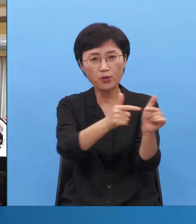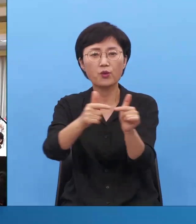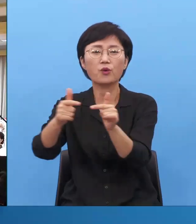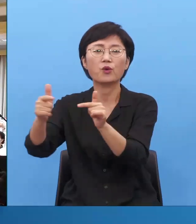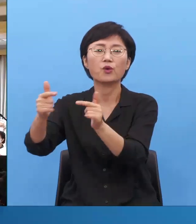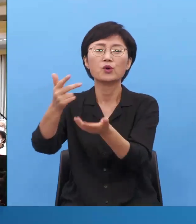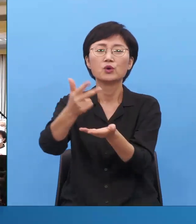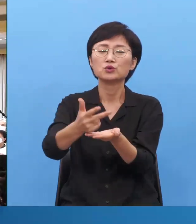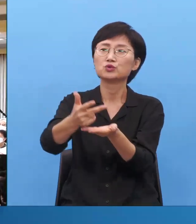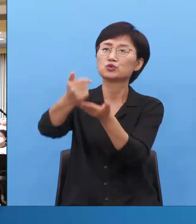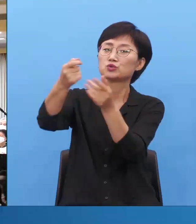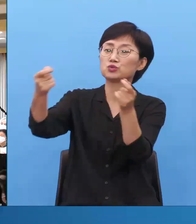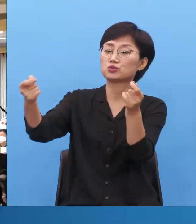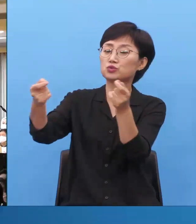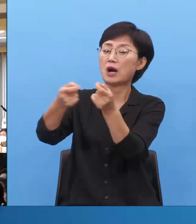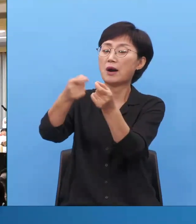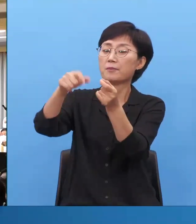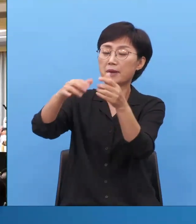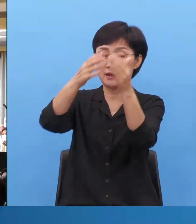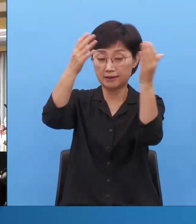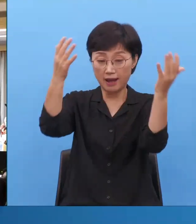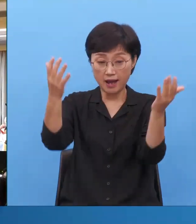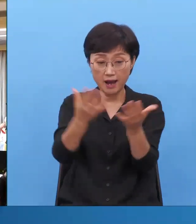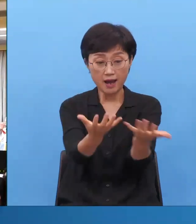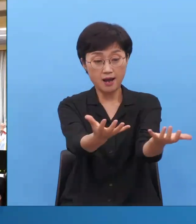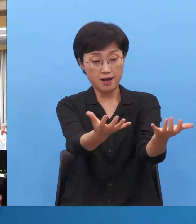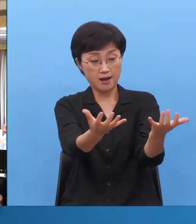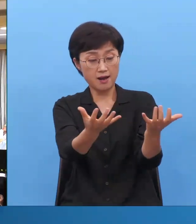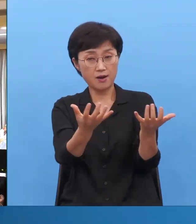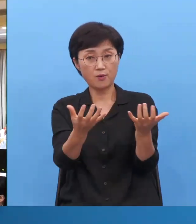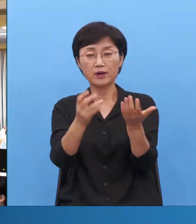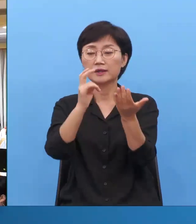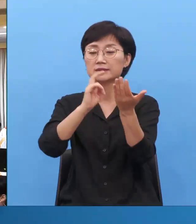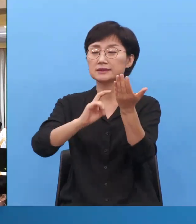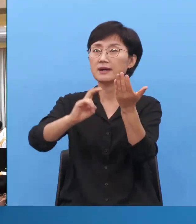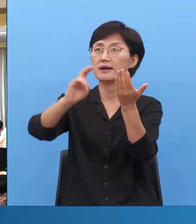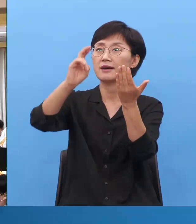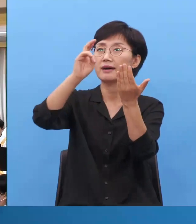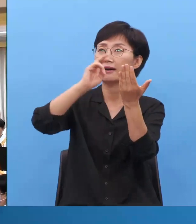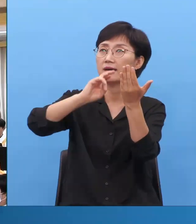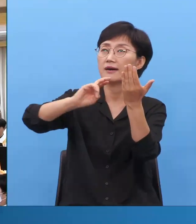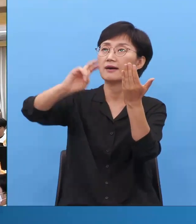만물이 주 앞에 다 나와